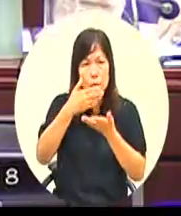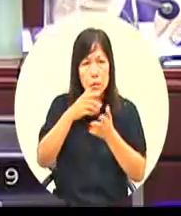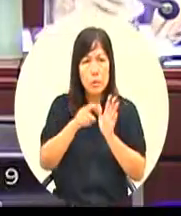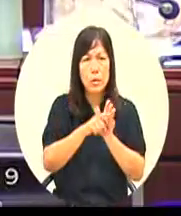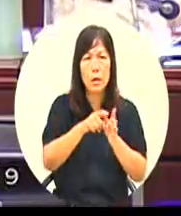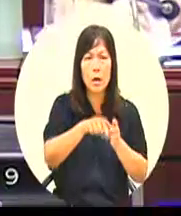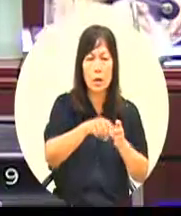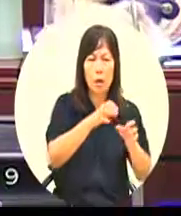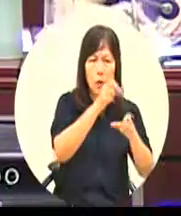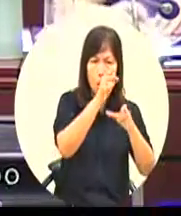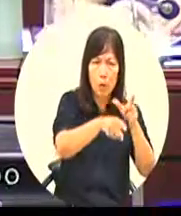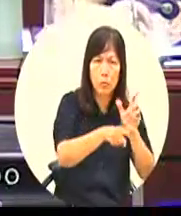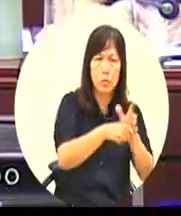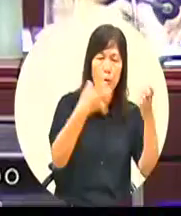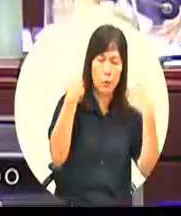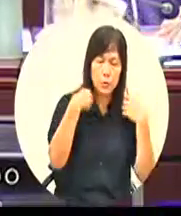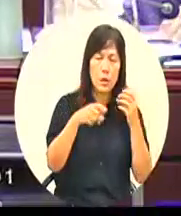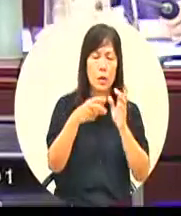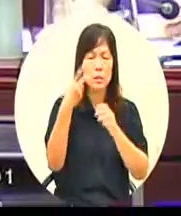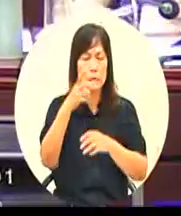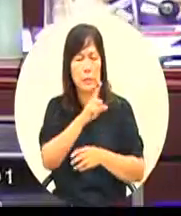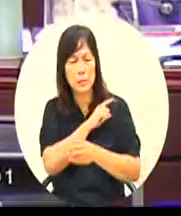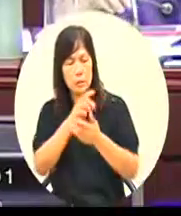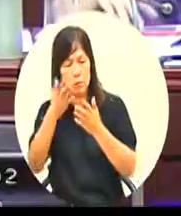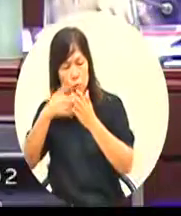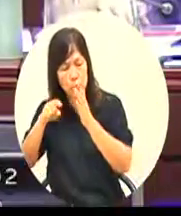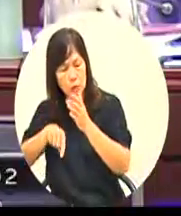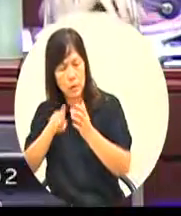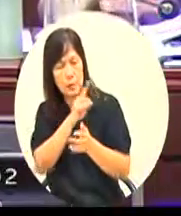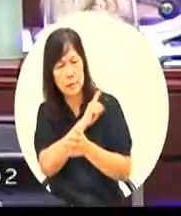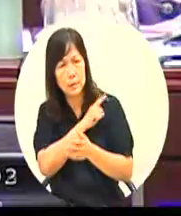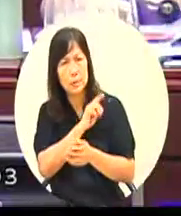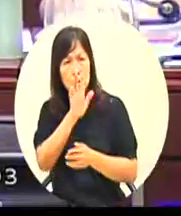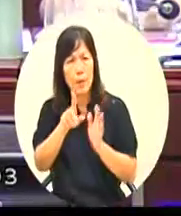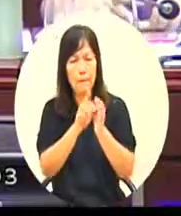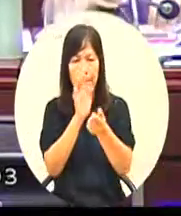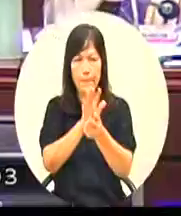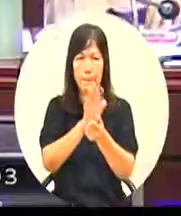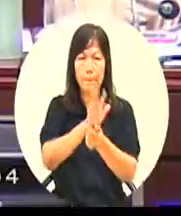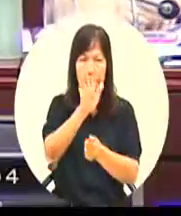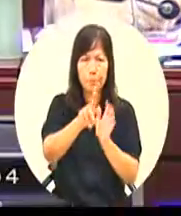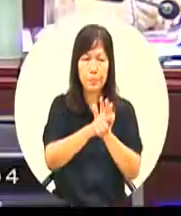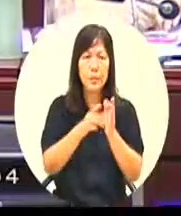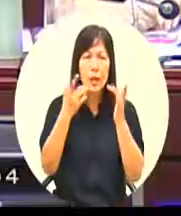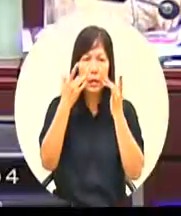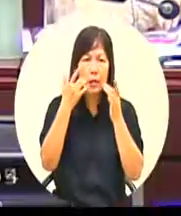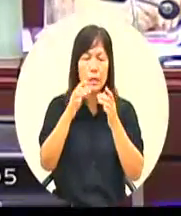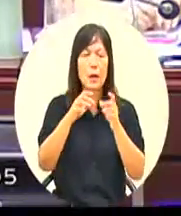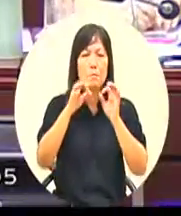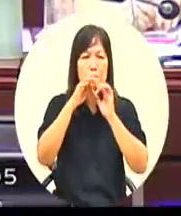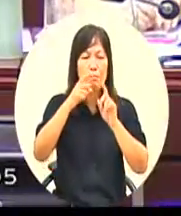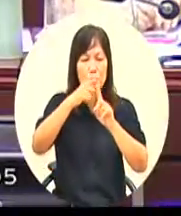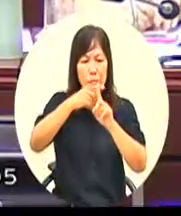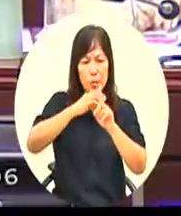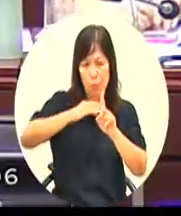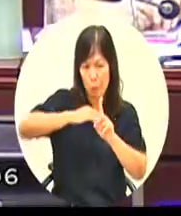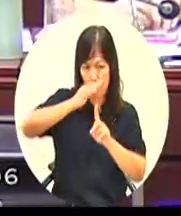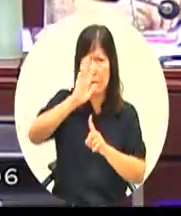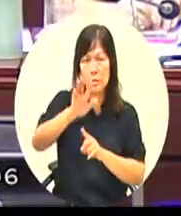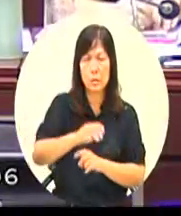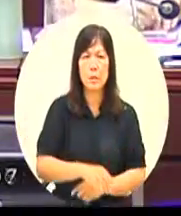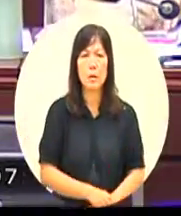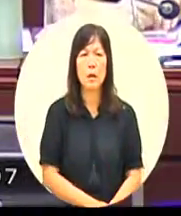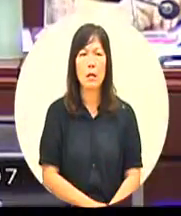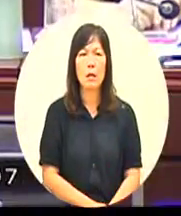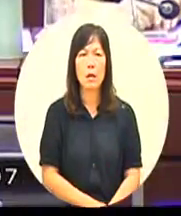经营者来讲，又是公办公营或者民办来讲，都会帮助他整个菜色品质的提升，我想这个是